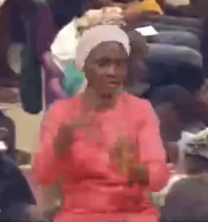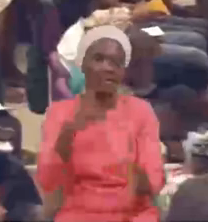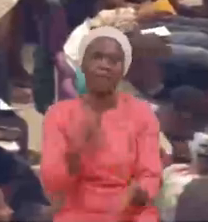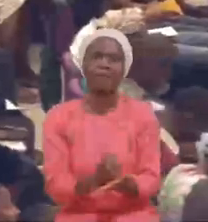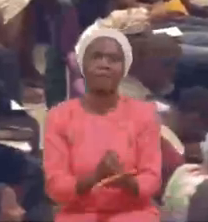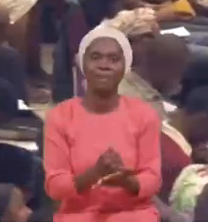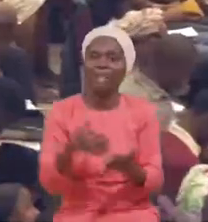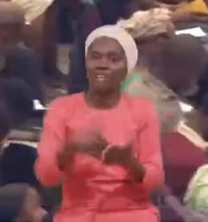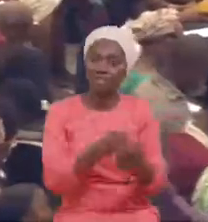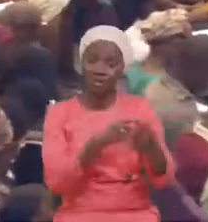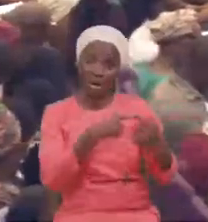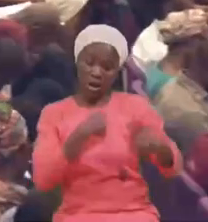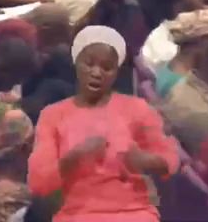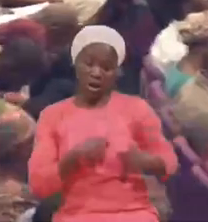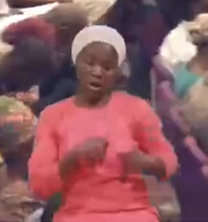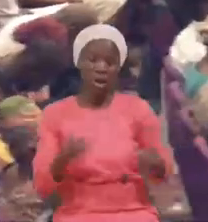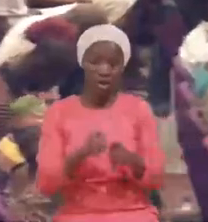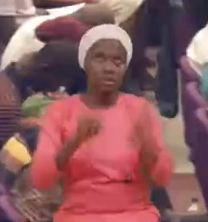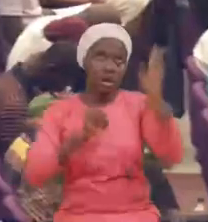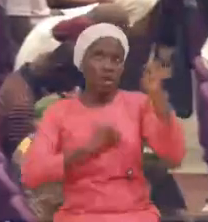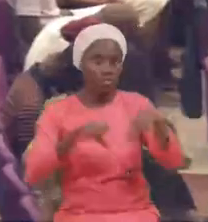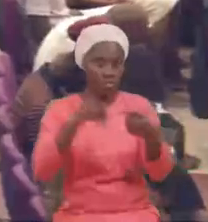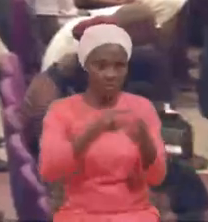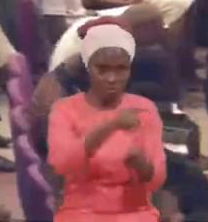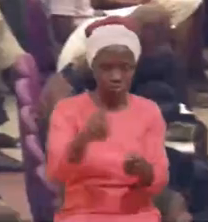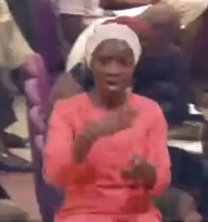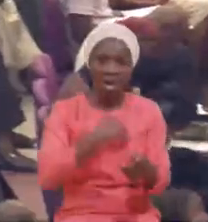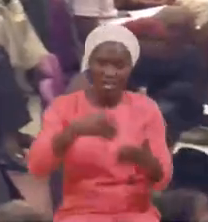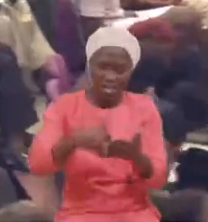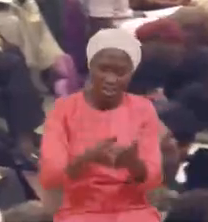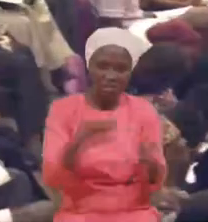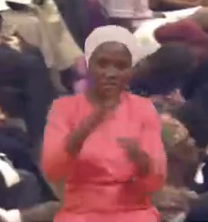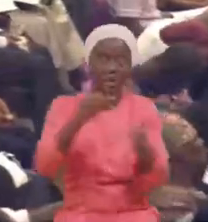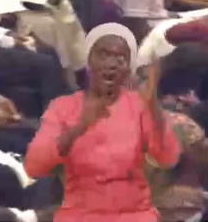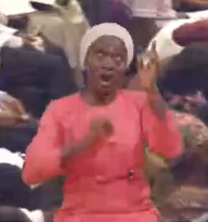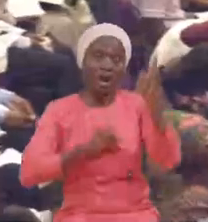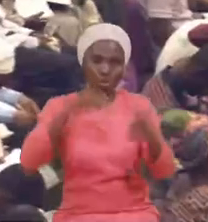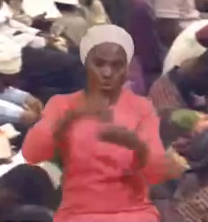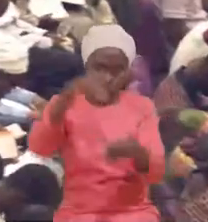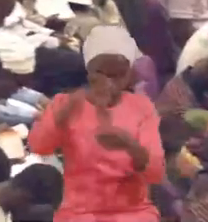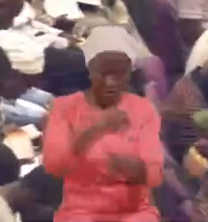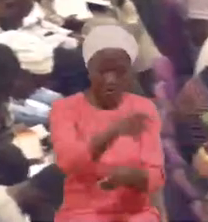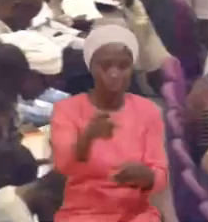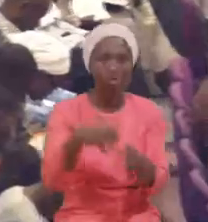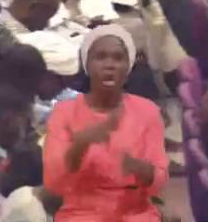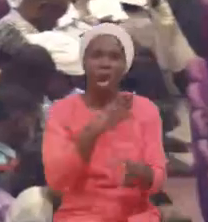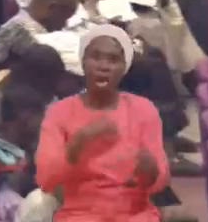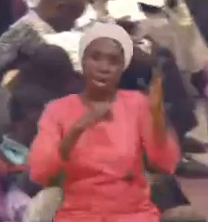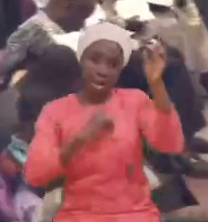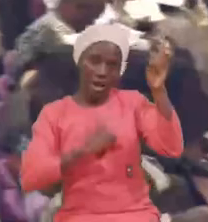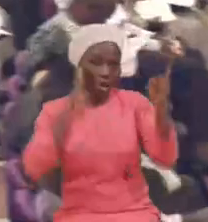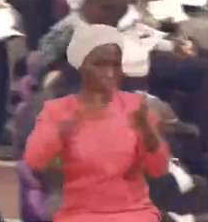la purification est venue pour vous. Je vous donnerai un cœur nouveau et je mettrai en vous un esprit